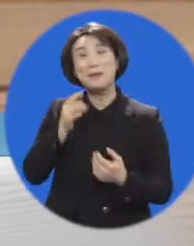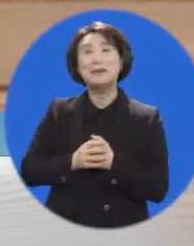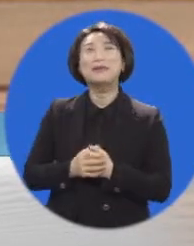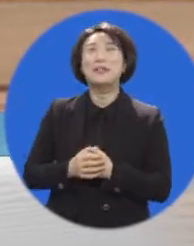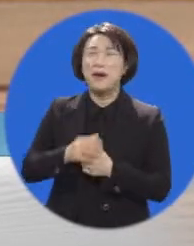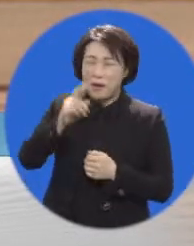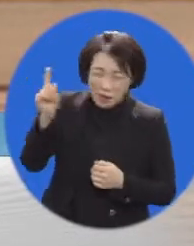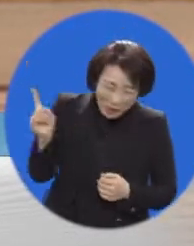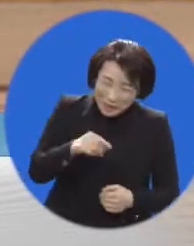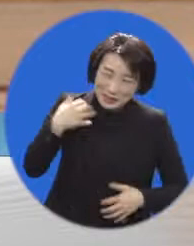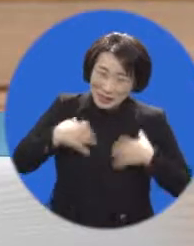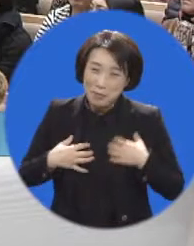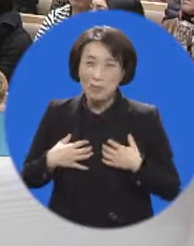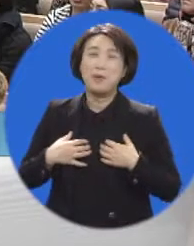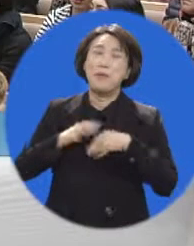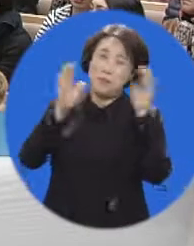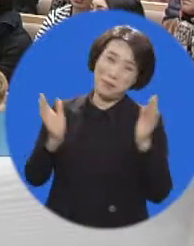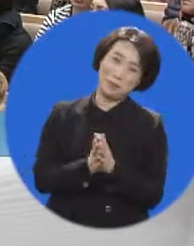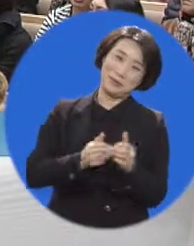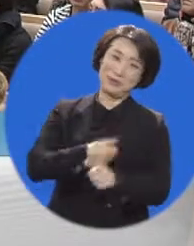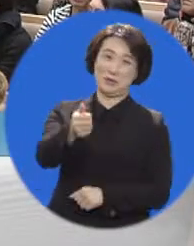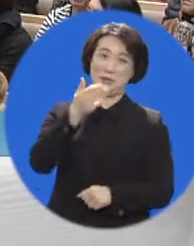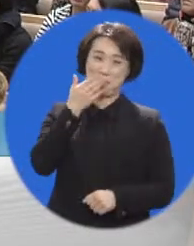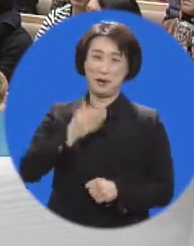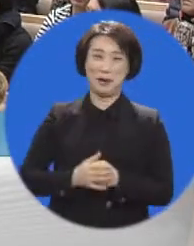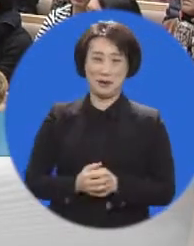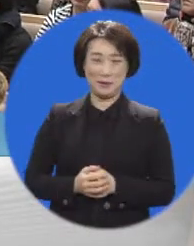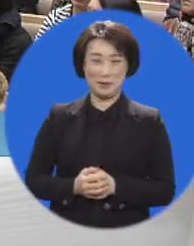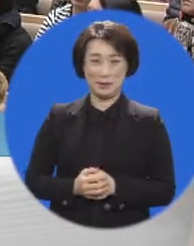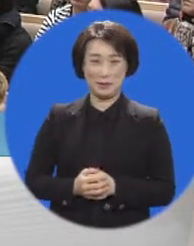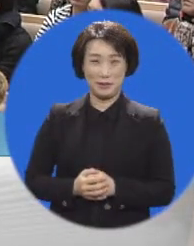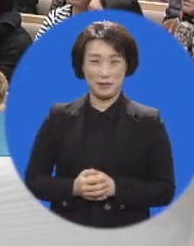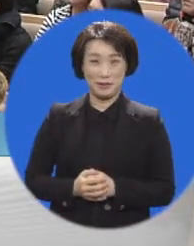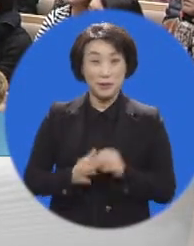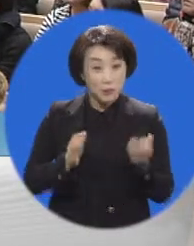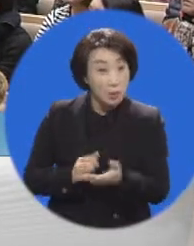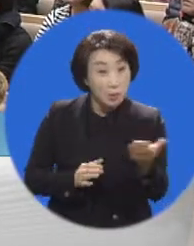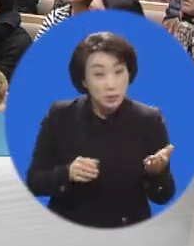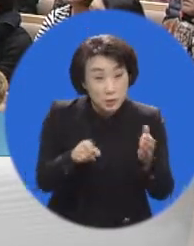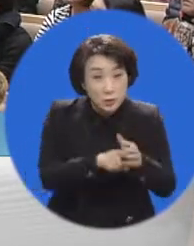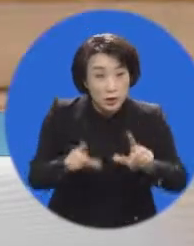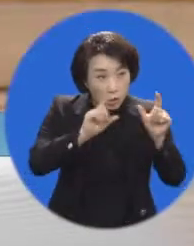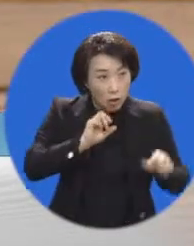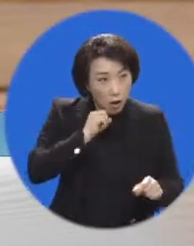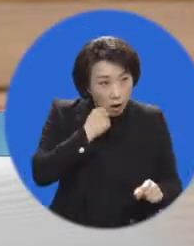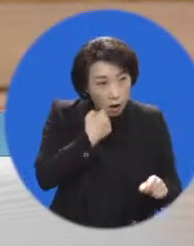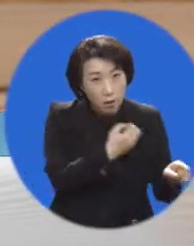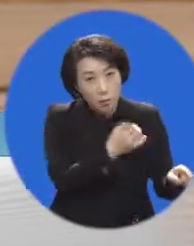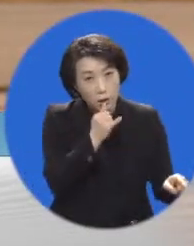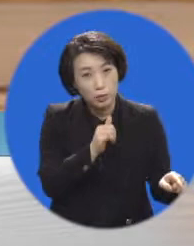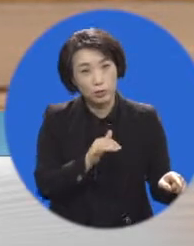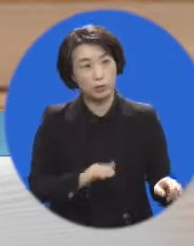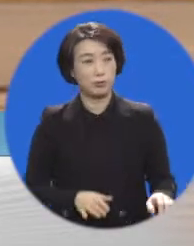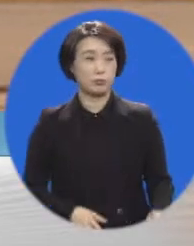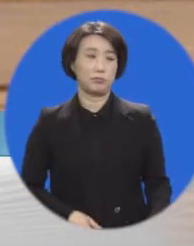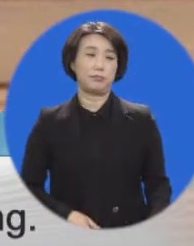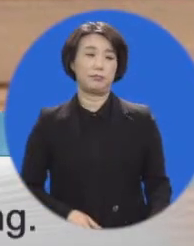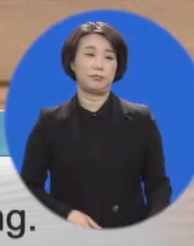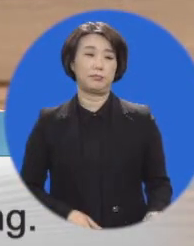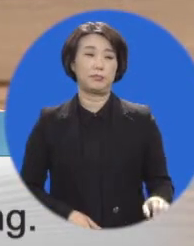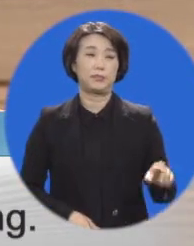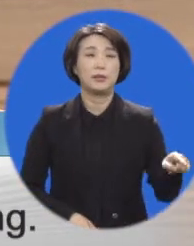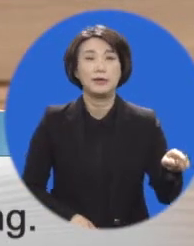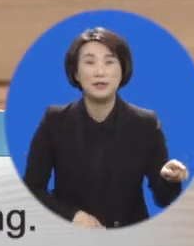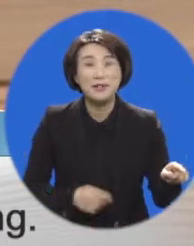어떤 것도 기쁨이며 이깁니다 이 말입니다. 근데 신앙생활이 어렵다 그러면 그